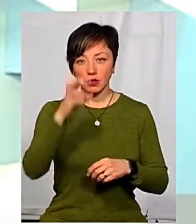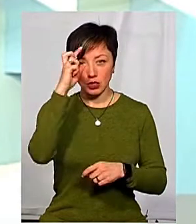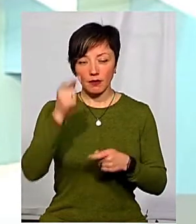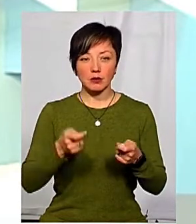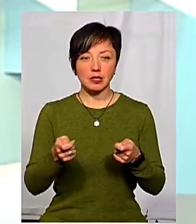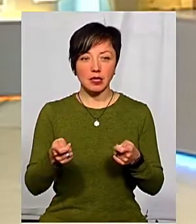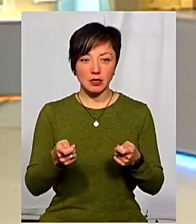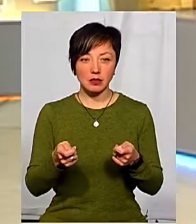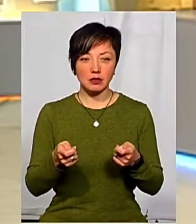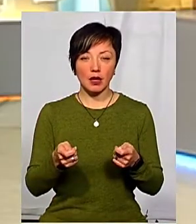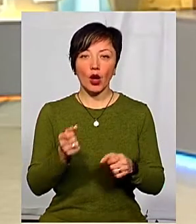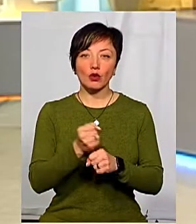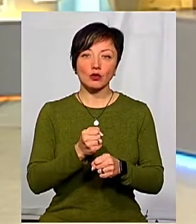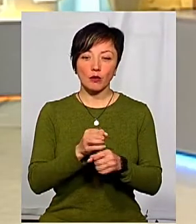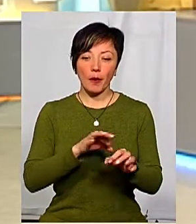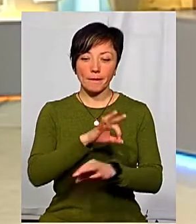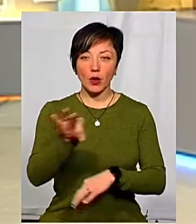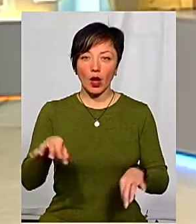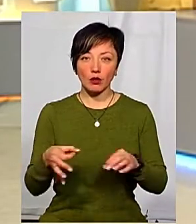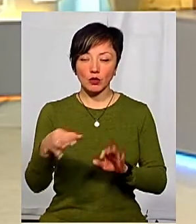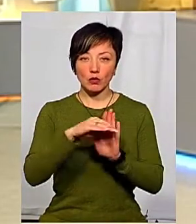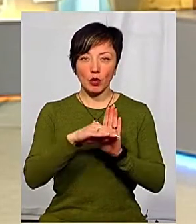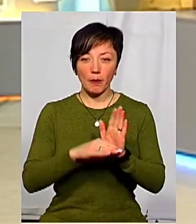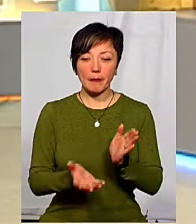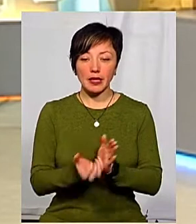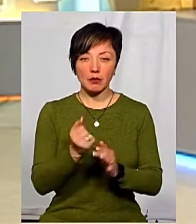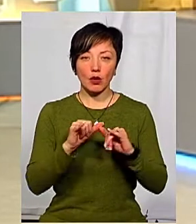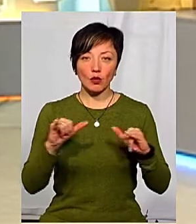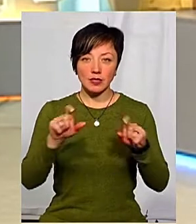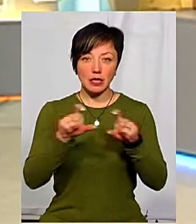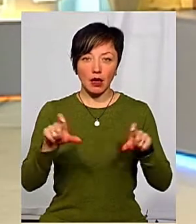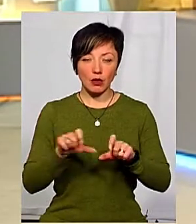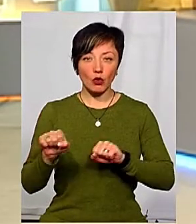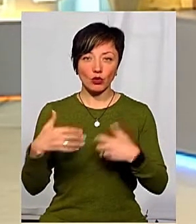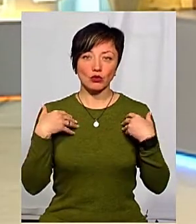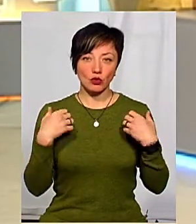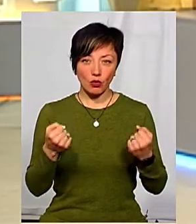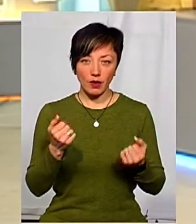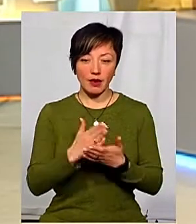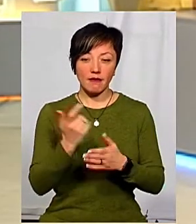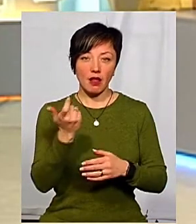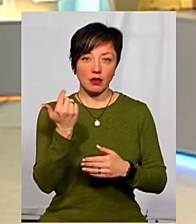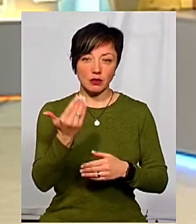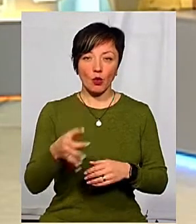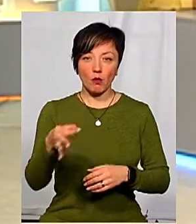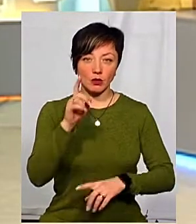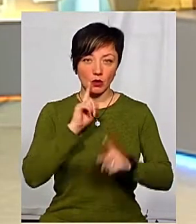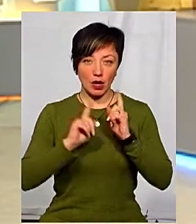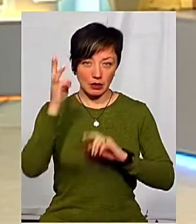державної адміністрації розроблено проєкт обласної програми підтримки та розвитку закладів охорони здоров'я, що є власністю Хмельницької обласної